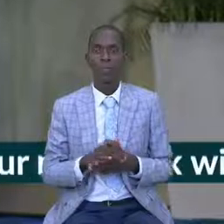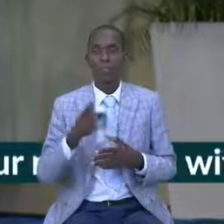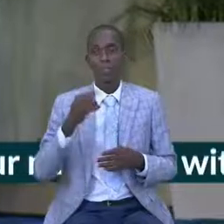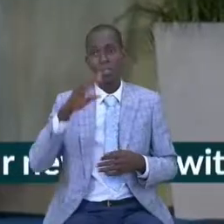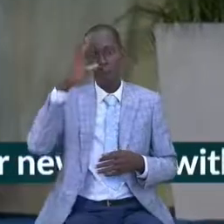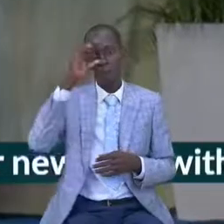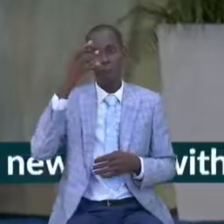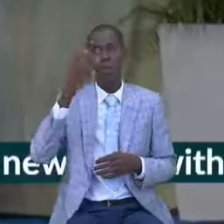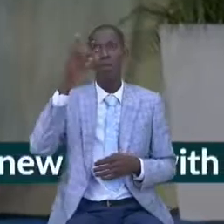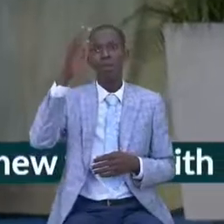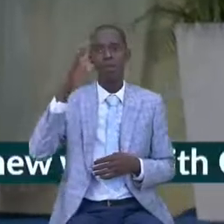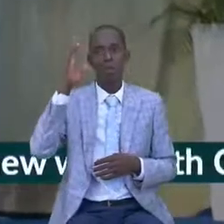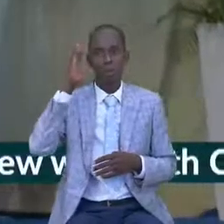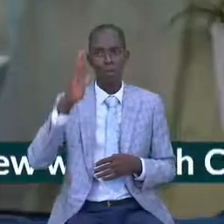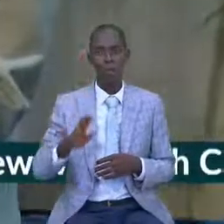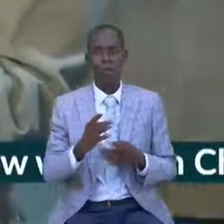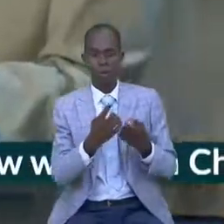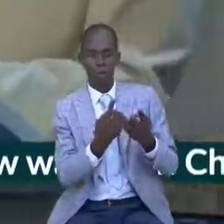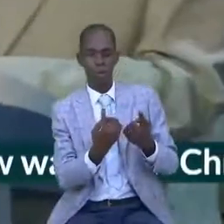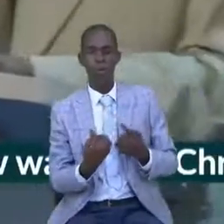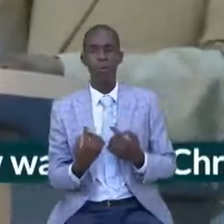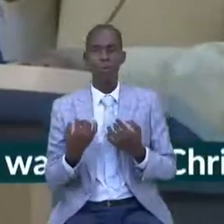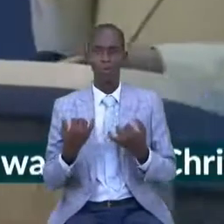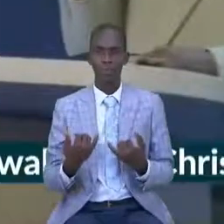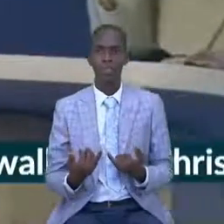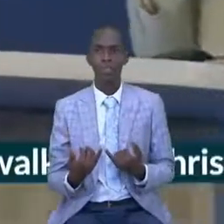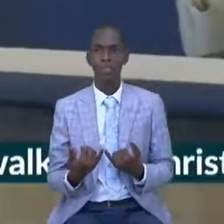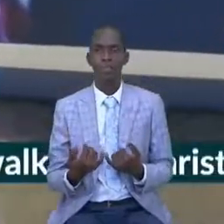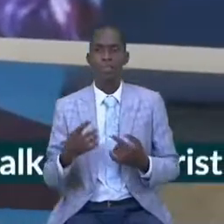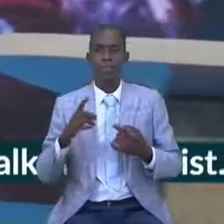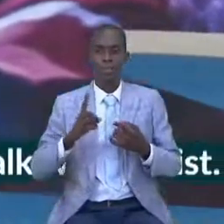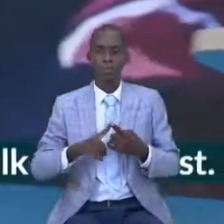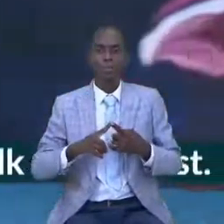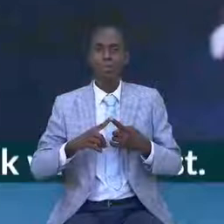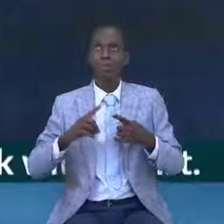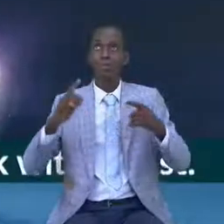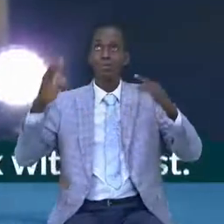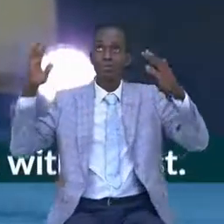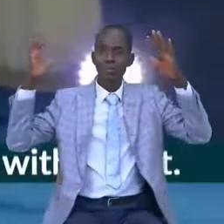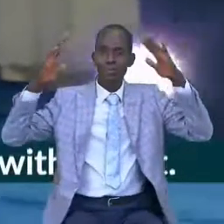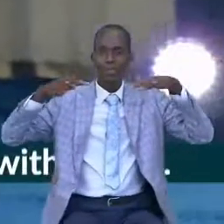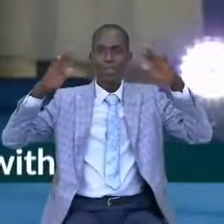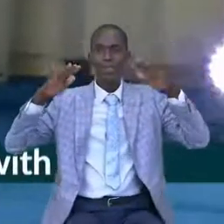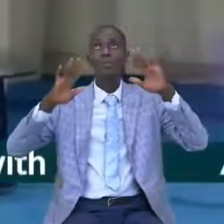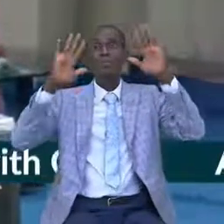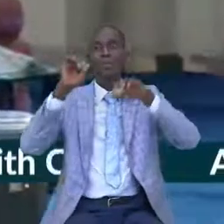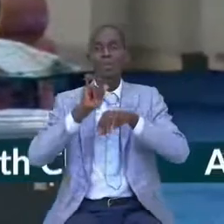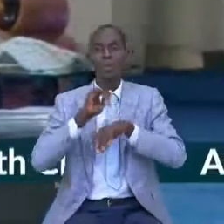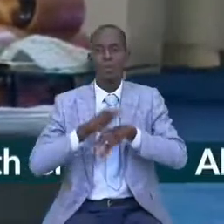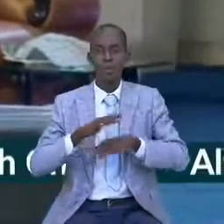Que le Seigneur vous bénisse, vous qui priez le Seigneur. Bientôt, l'homme de Dieu montera sur le